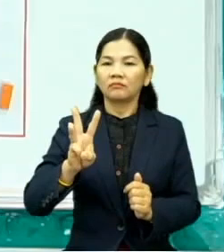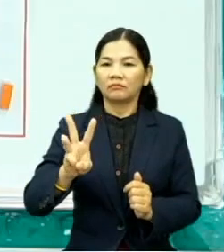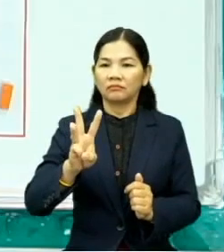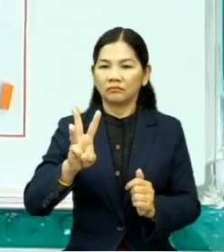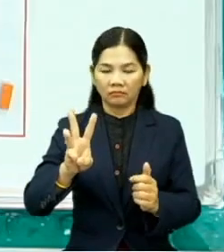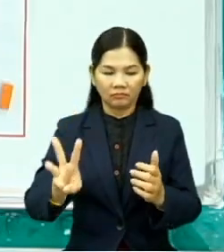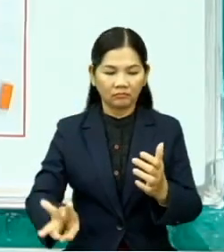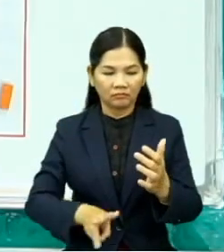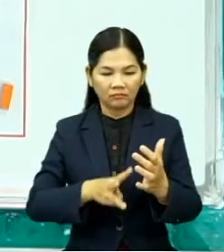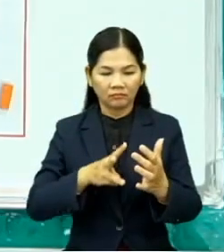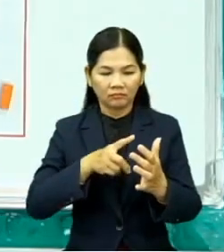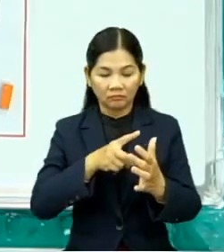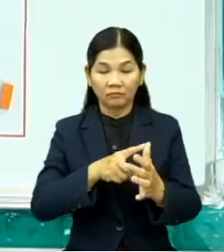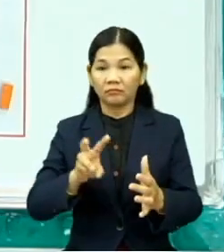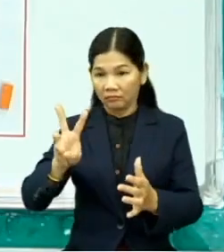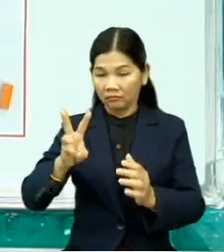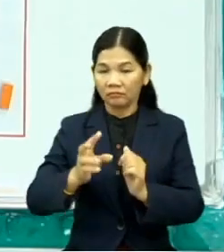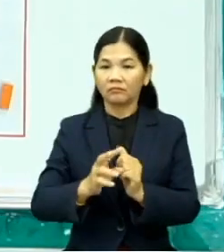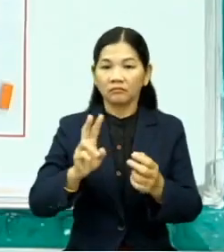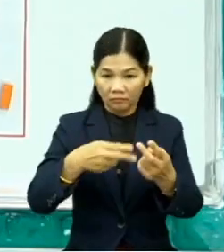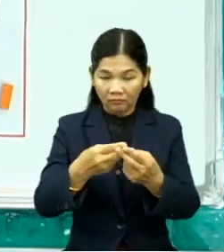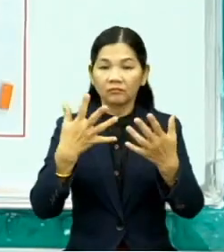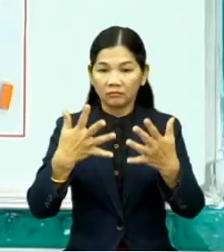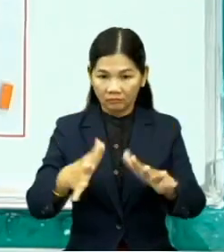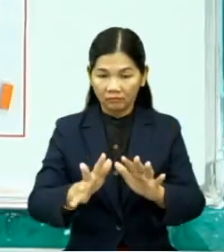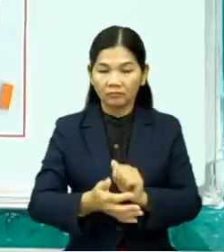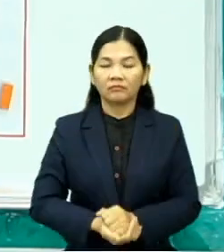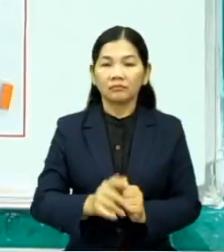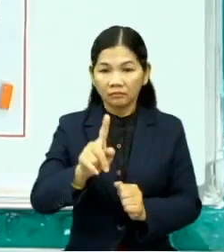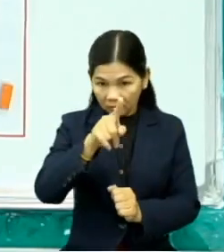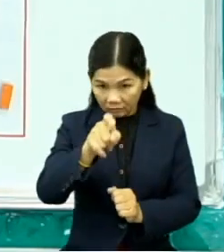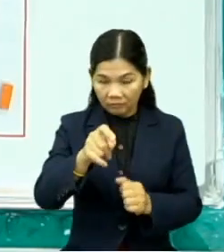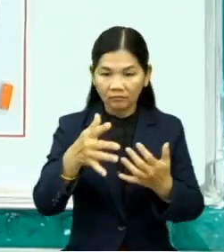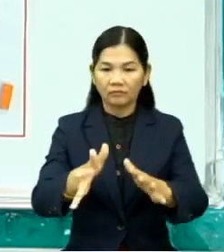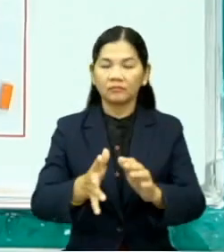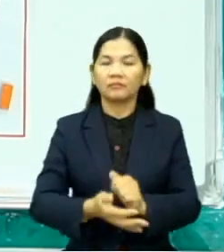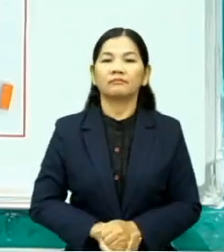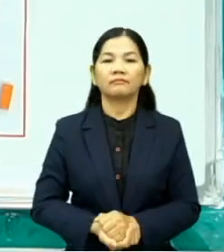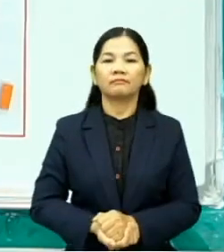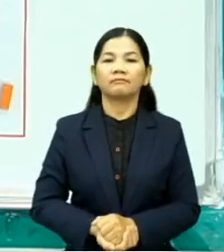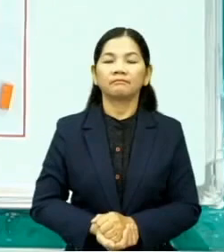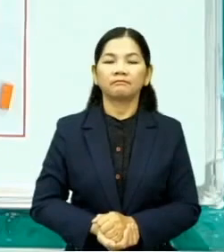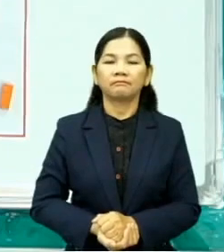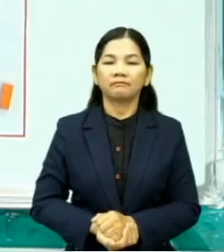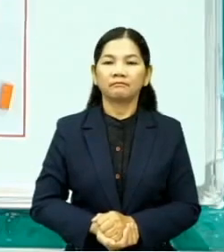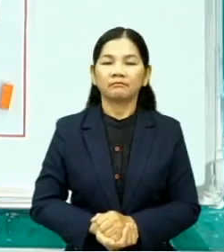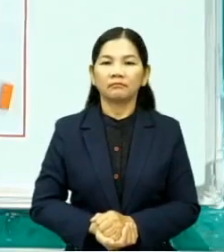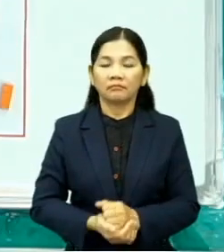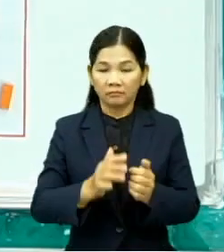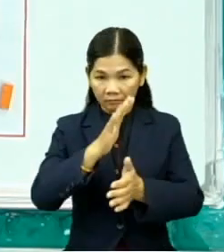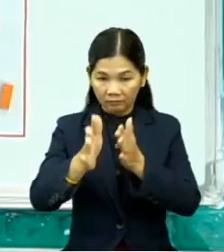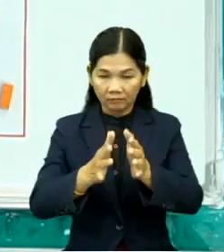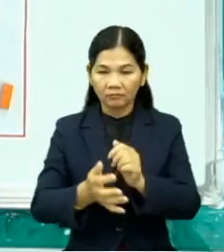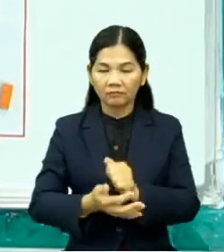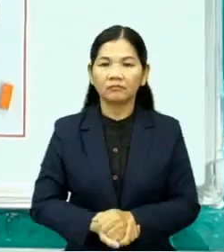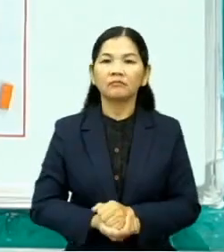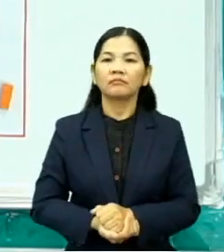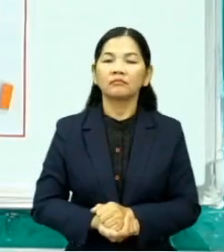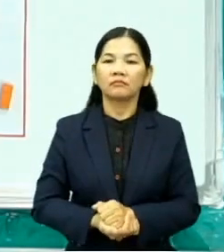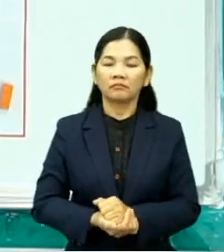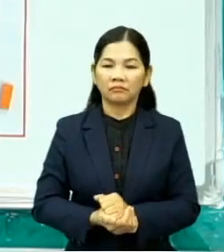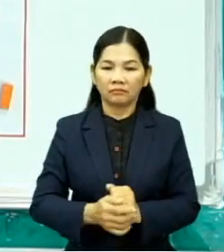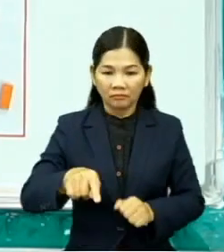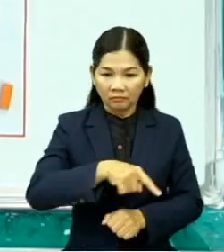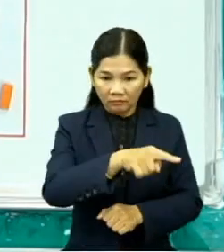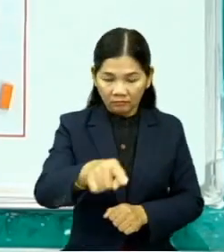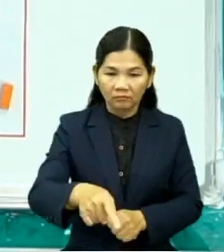ạc nế con châu rùm chà chá lai xùm nối chùm mùi nạc rù cô sẽ đọc tặng ạc này chả ta vùng